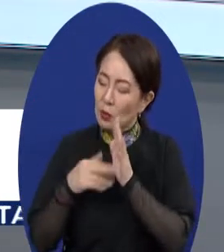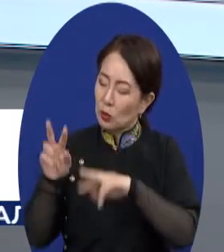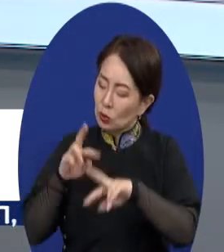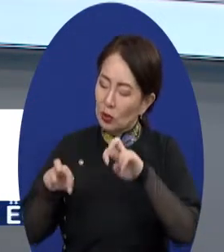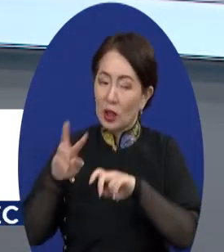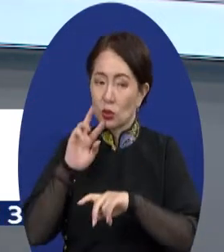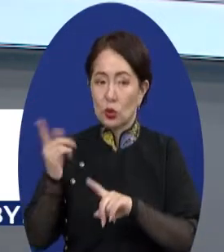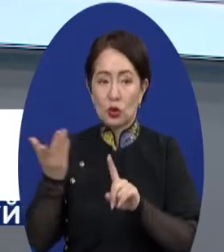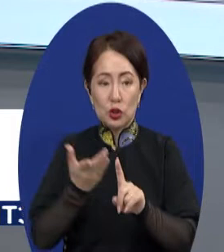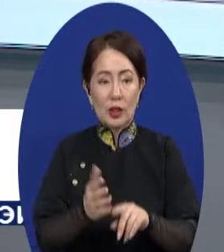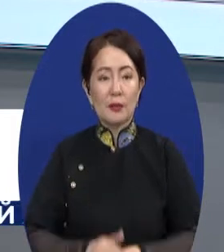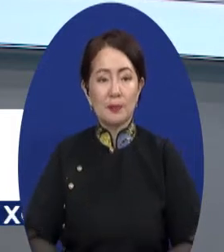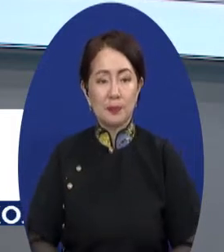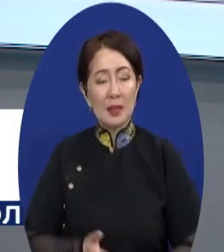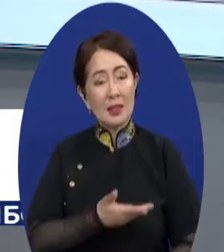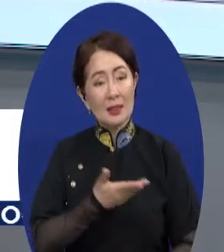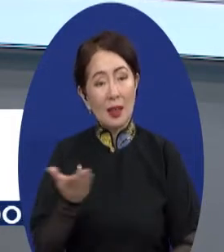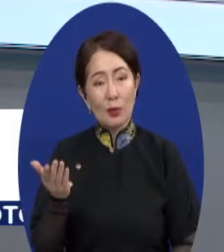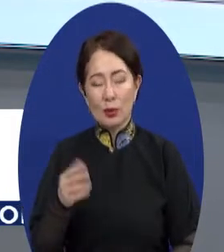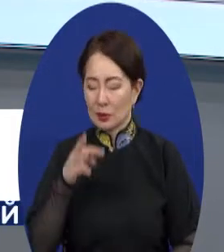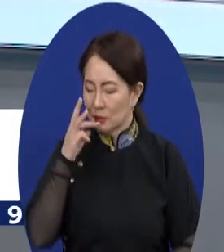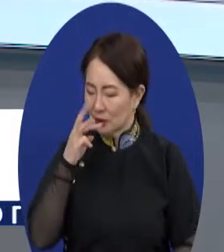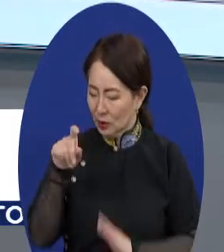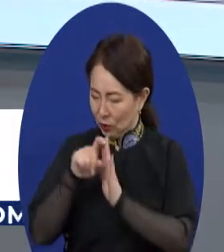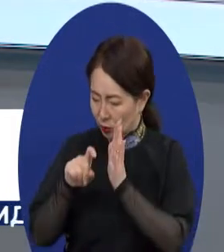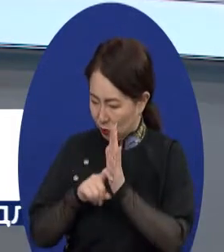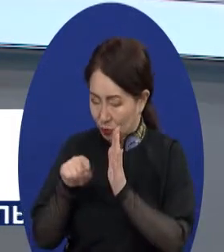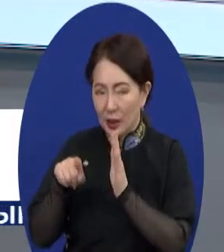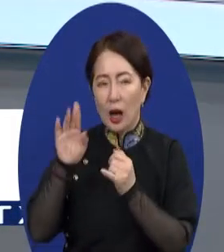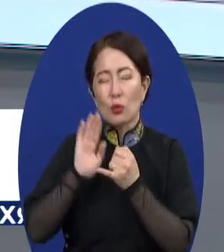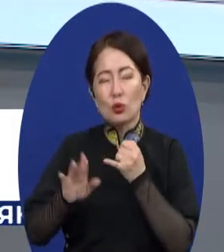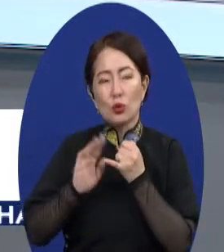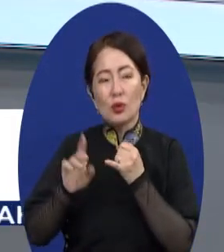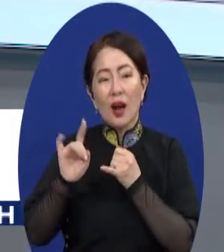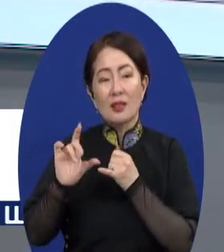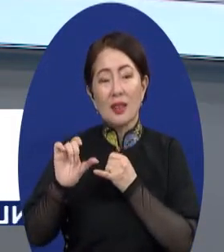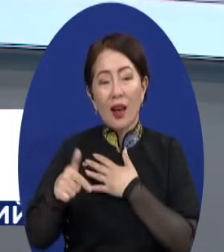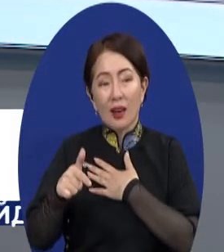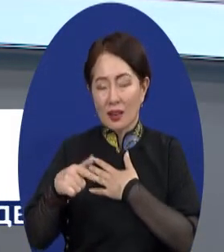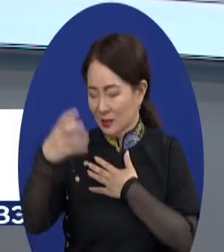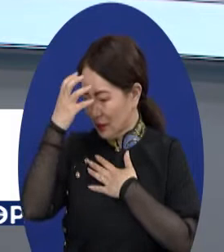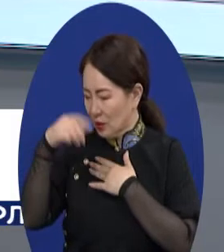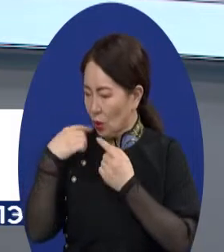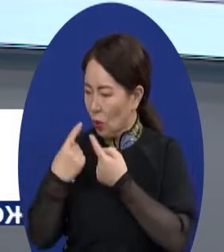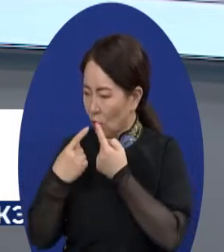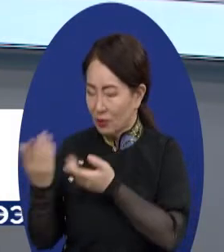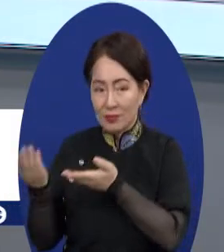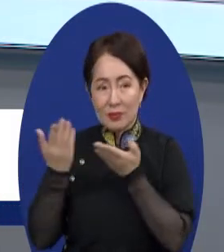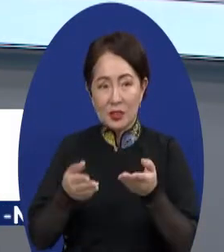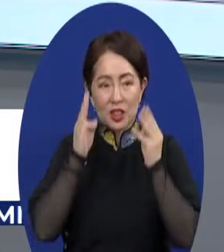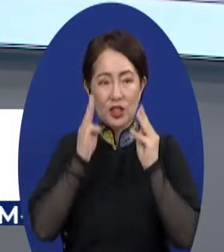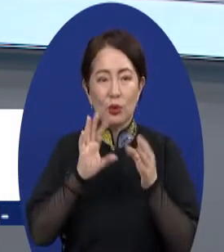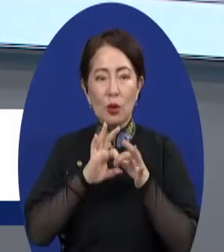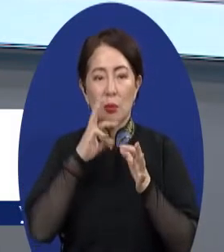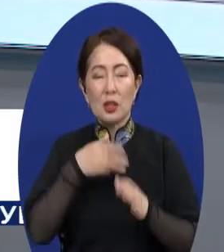зүгээс өгч байгаа. За үзэгч та бүхэн бид мэдээллийнхаа хөтөлбөрийн хамгийн сүүлийн хэсэгт засгийн газрын хуралдаанаас гаргасан бас нэгэн шийдвэртэй холбоотой мэдээлэлээс